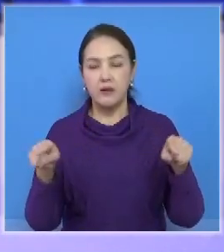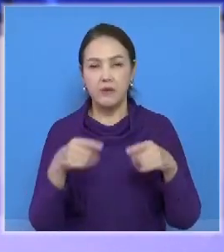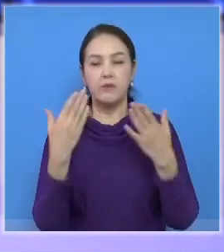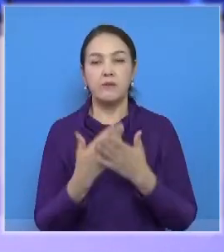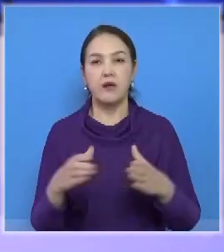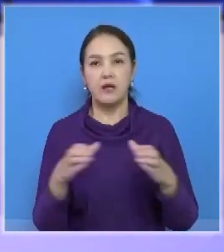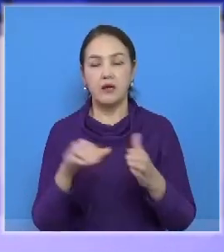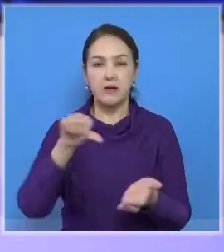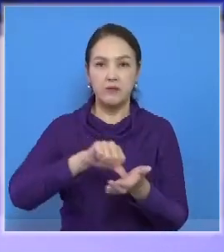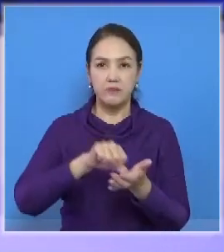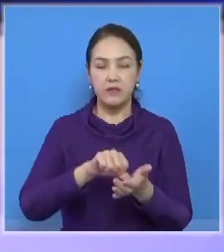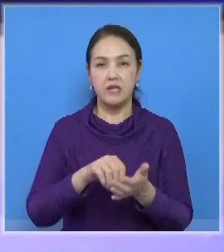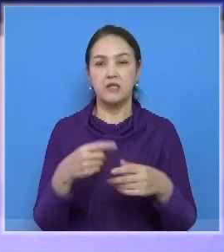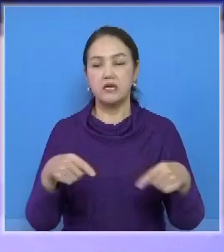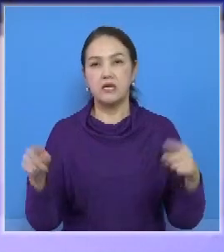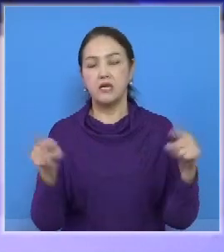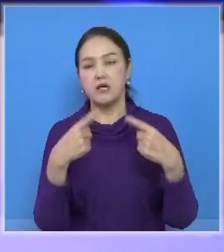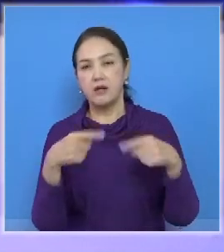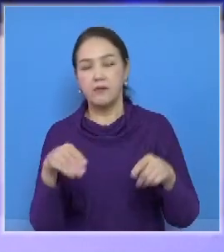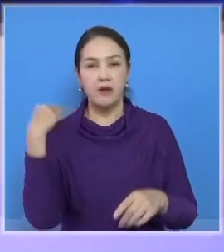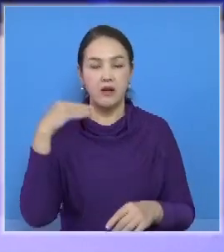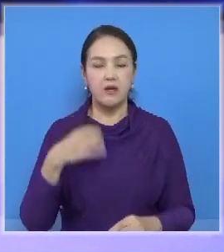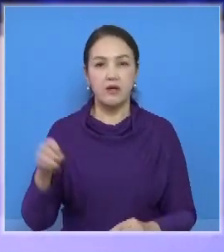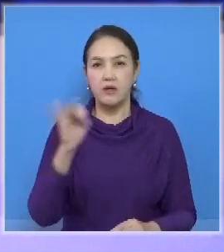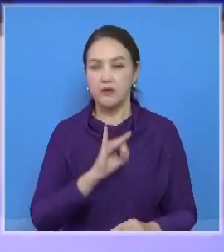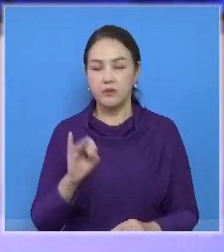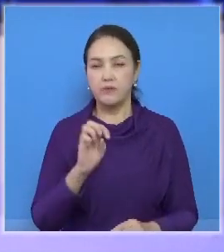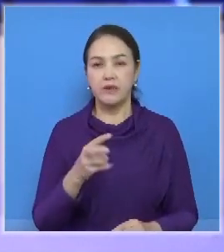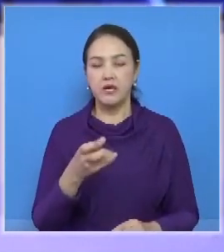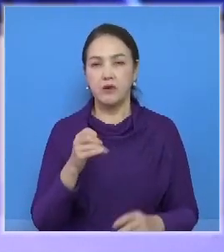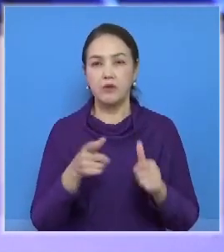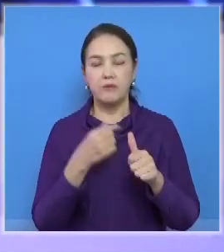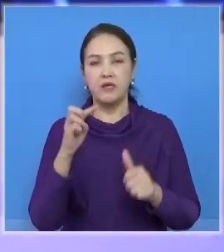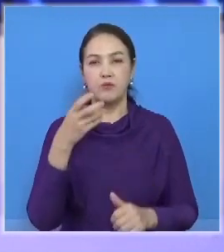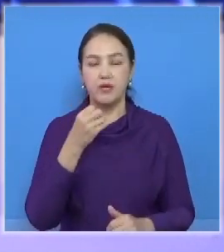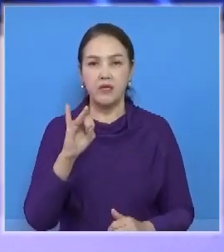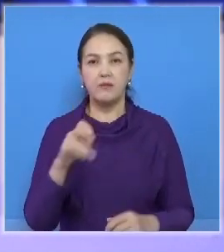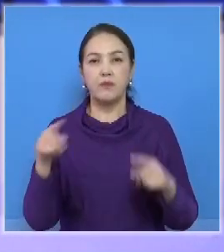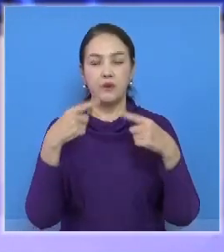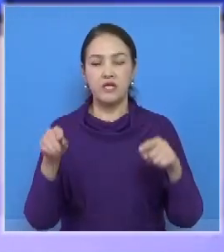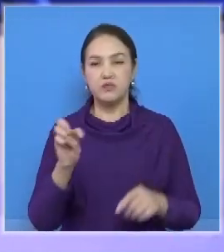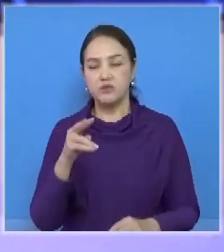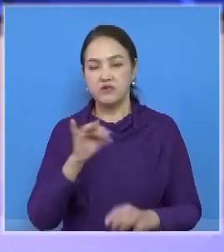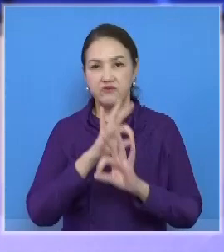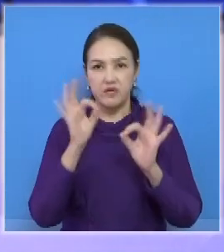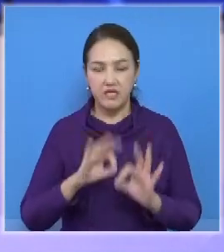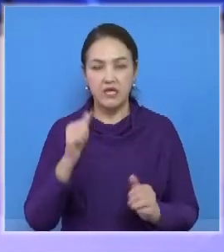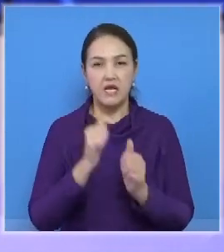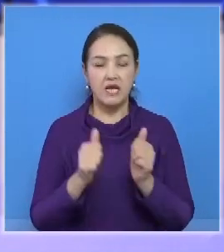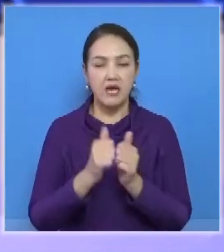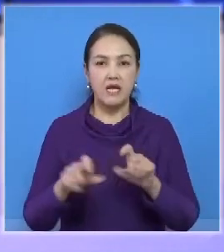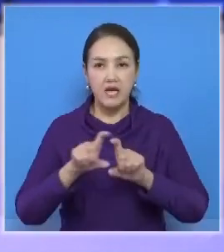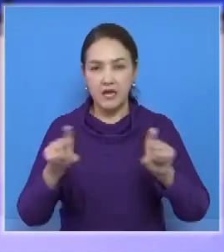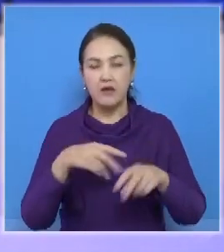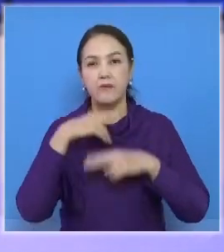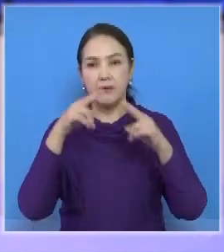году в акции приняли участие несколько музеев Актобе: историко-краеведческий имени Алии Молдагулова и музей искусств. Каждое учреждение